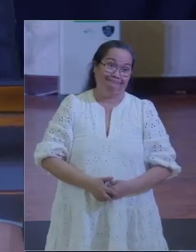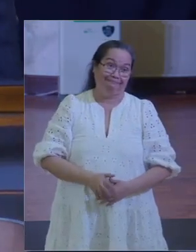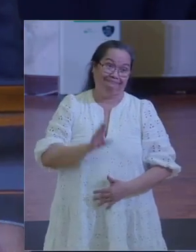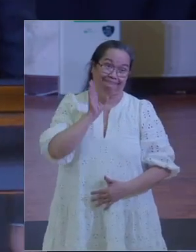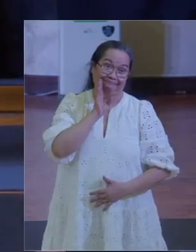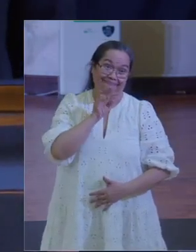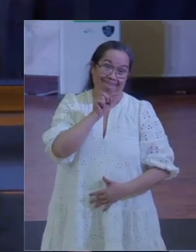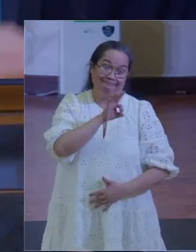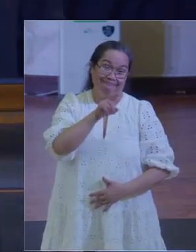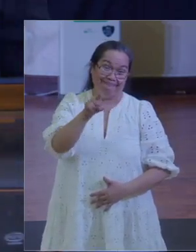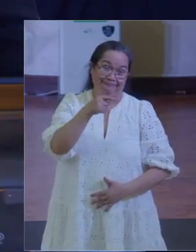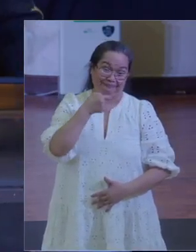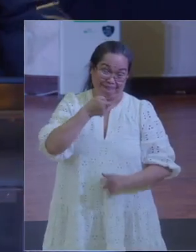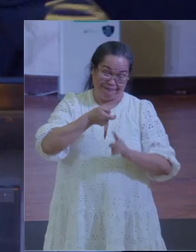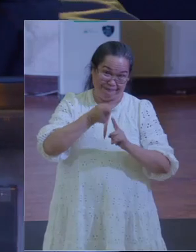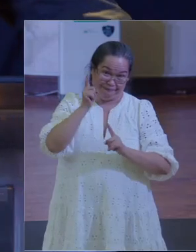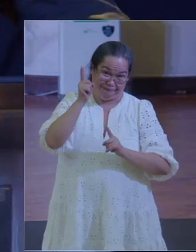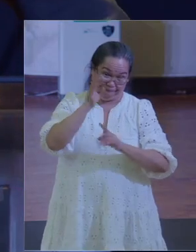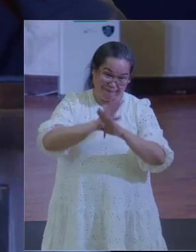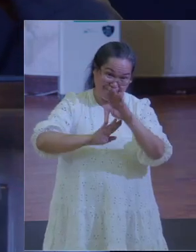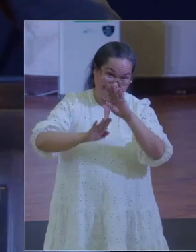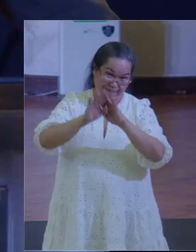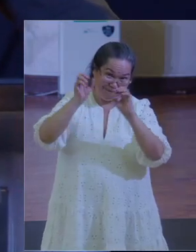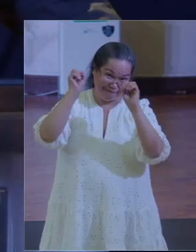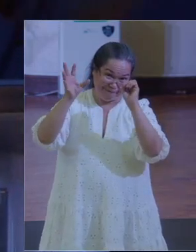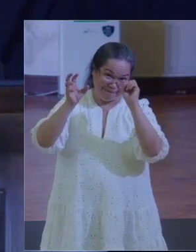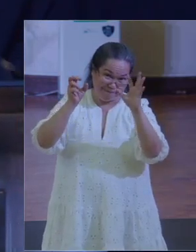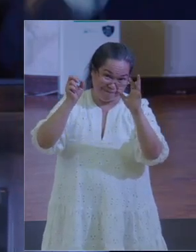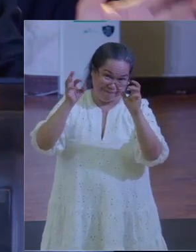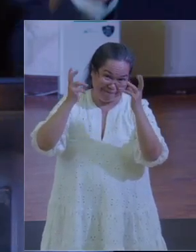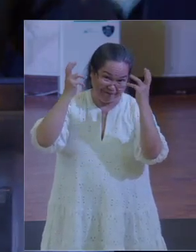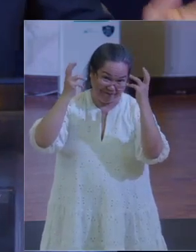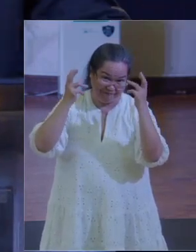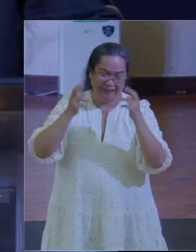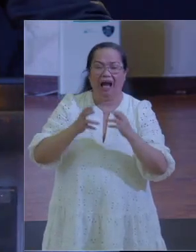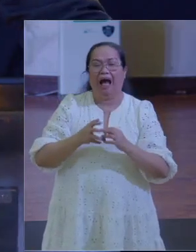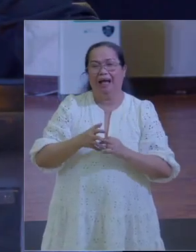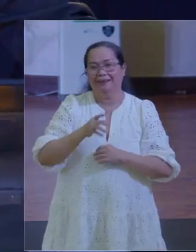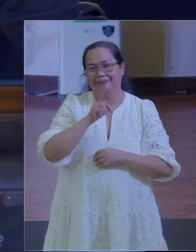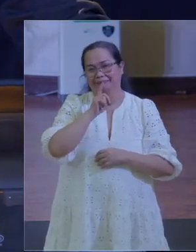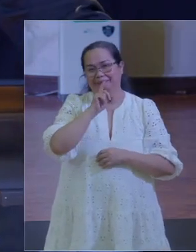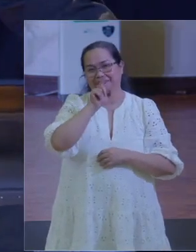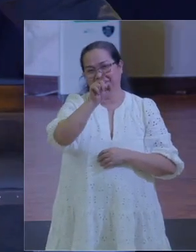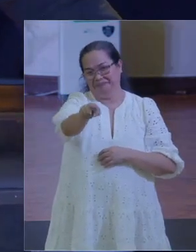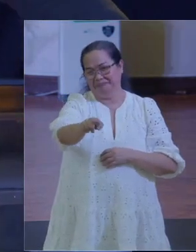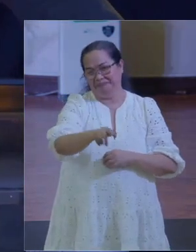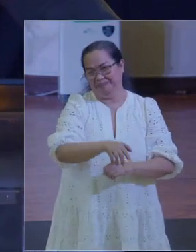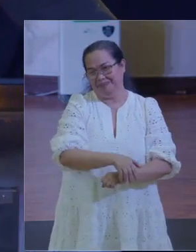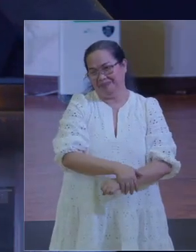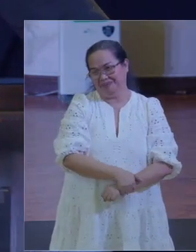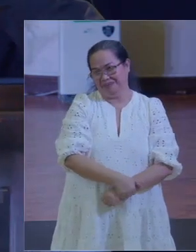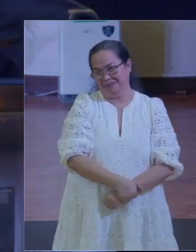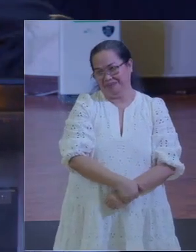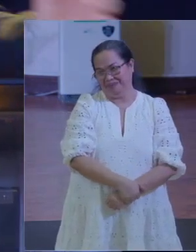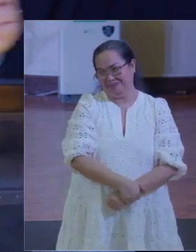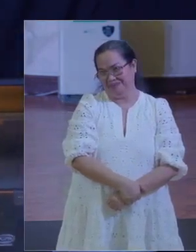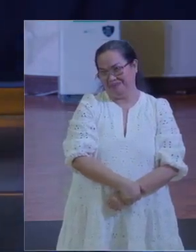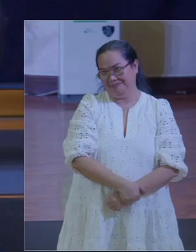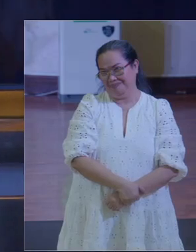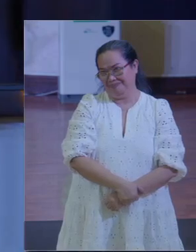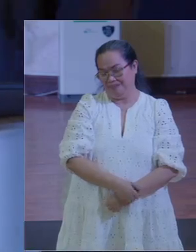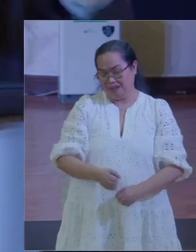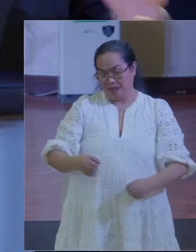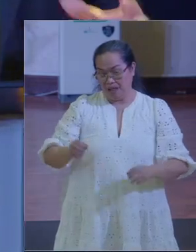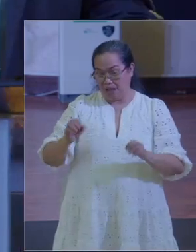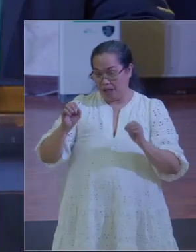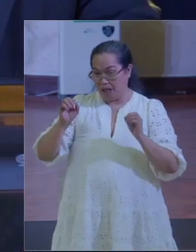kung galing sa bibig mo, galing sa'yo. Ay, nabigla lang ako. Diba? Yung mga ginugulat, tas